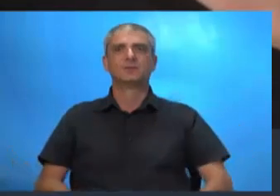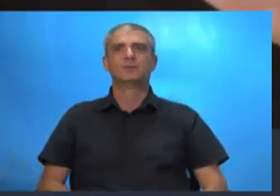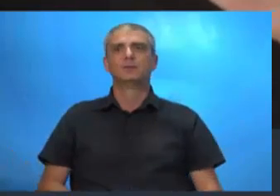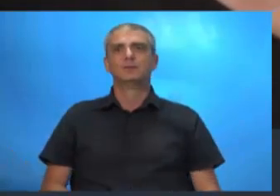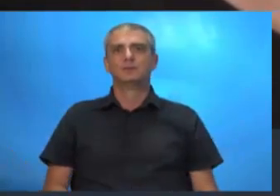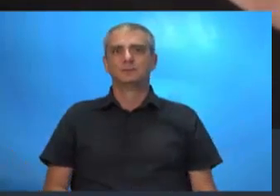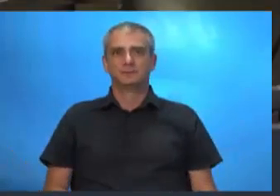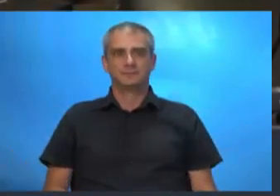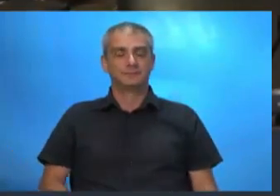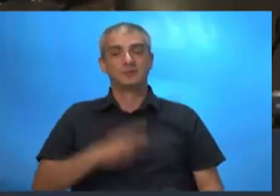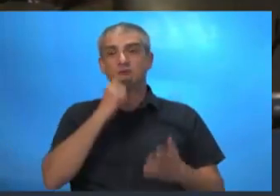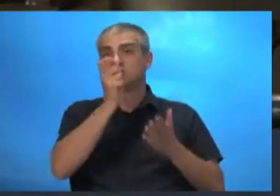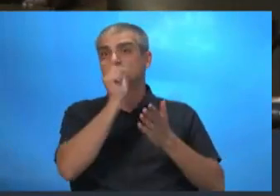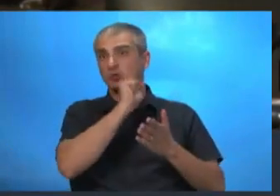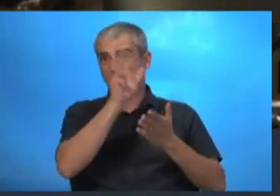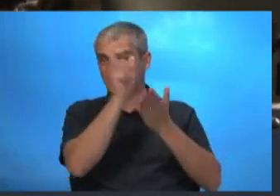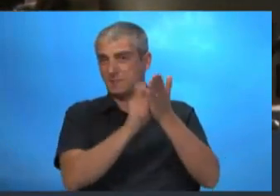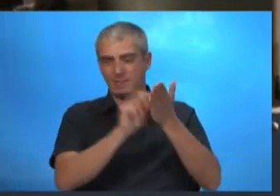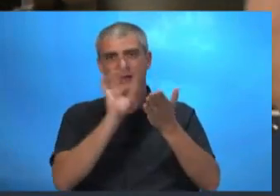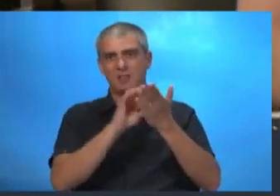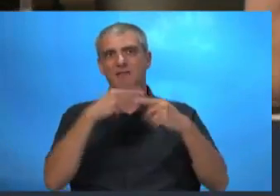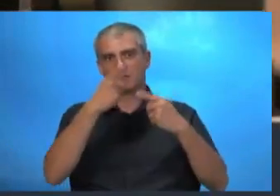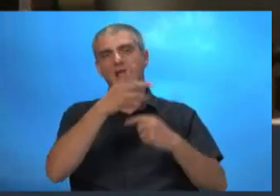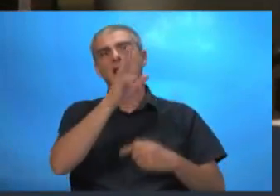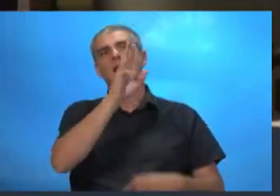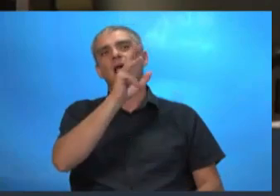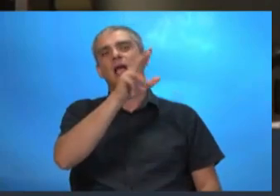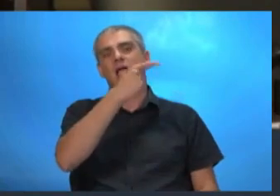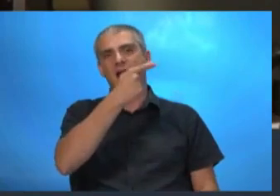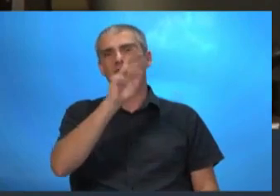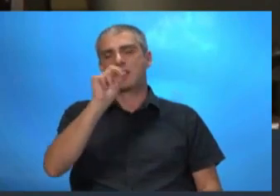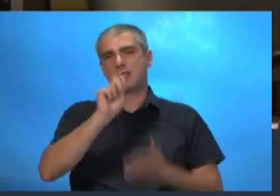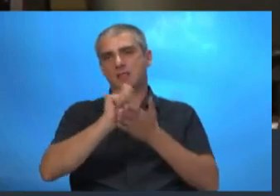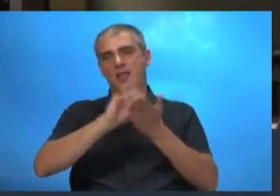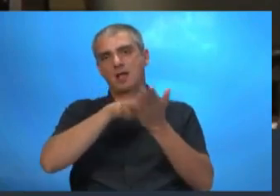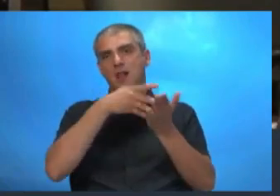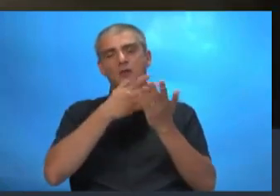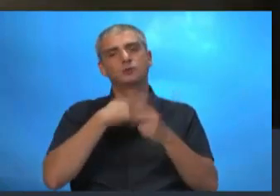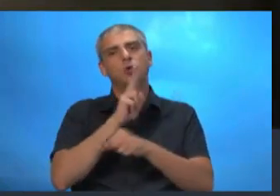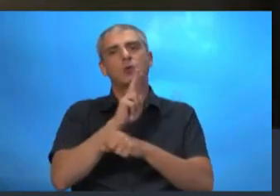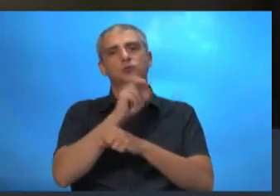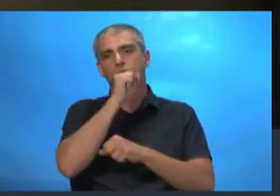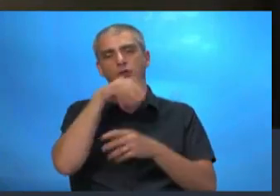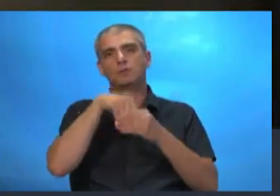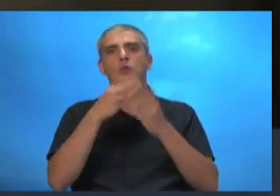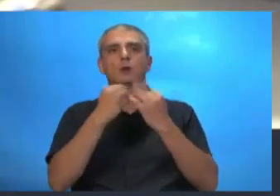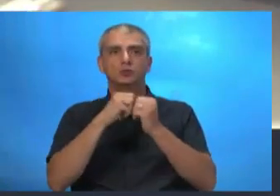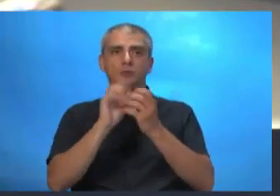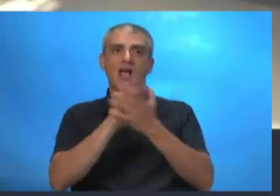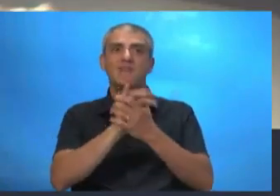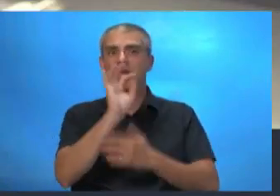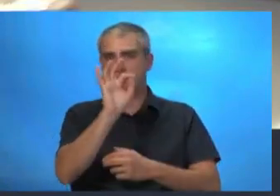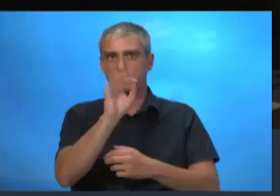את מילות השיר שנכתבו ביום האסון הלחינו גיא ונטע בעצמם. הם תכננו לשמור את השיר בקרב המשפחה והחברים,